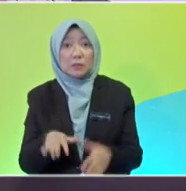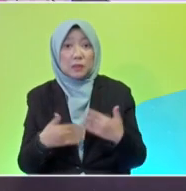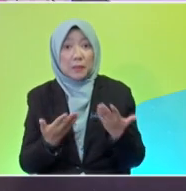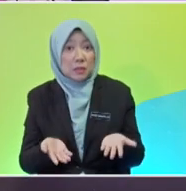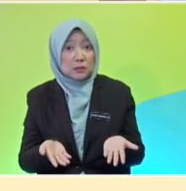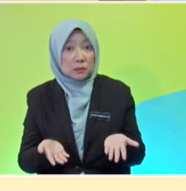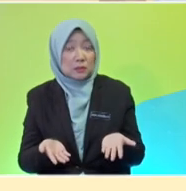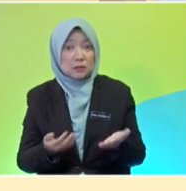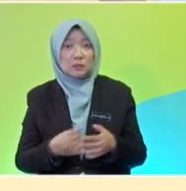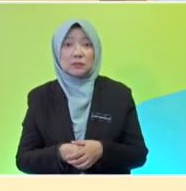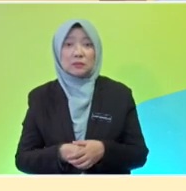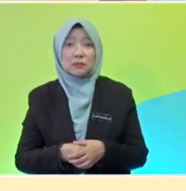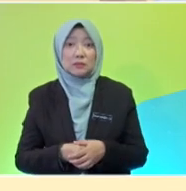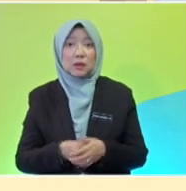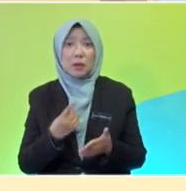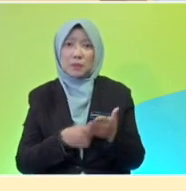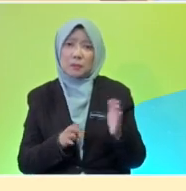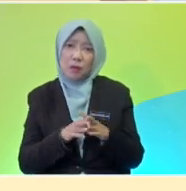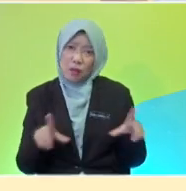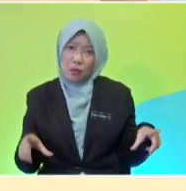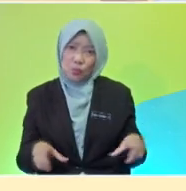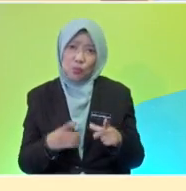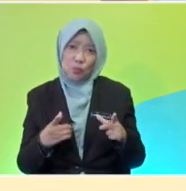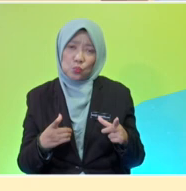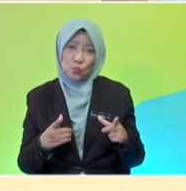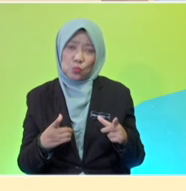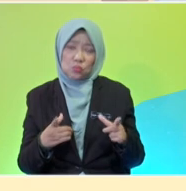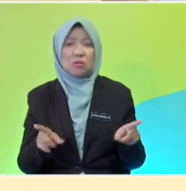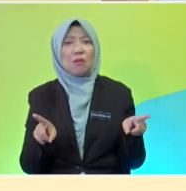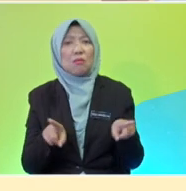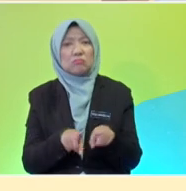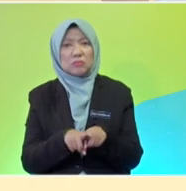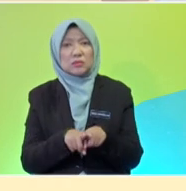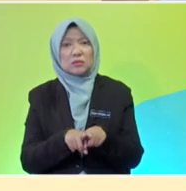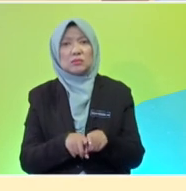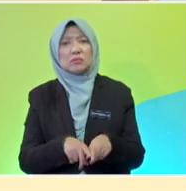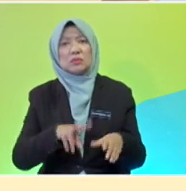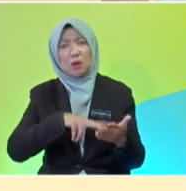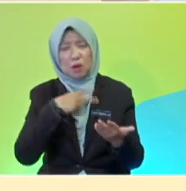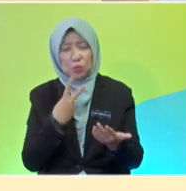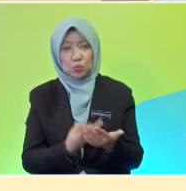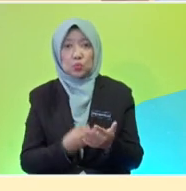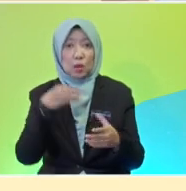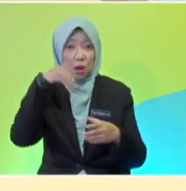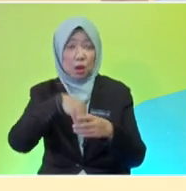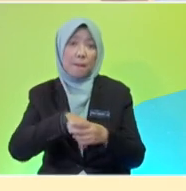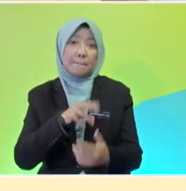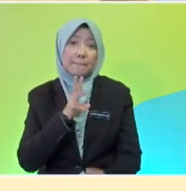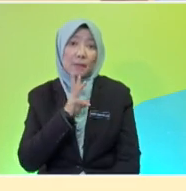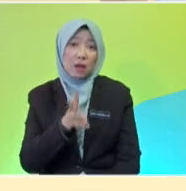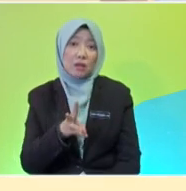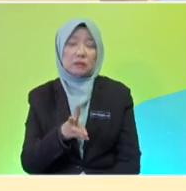ke dalam air kamu juga Cikgu dua jari ini jatuh ke dasar air tenggelam